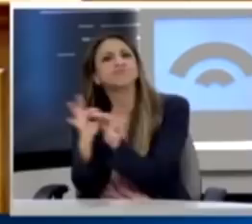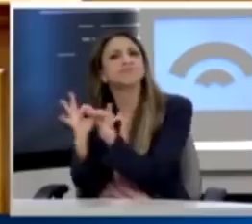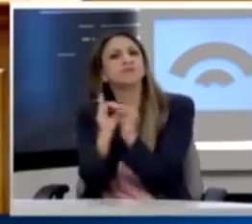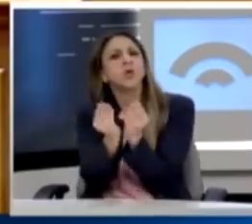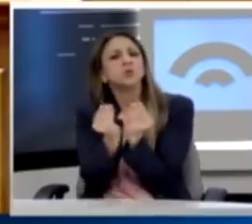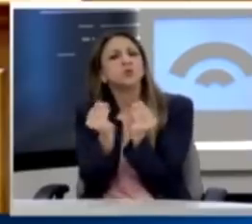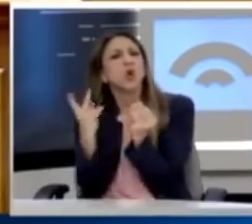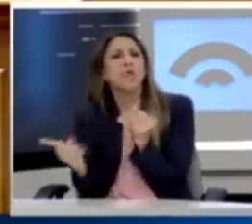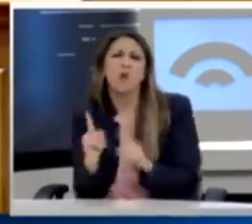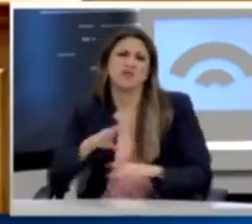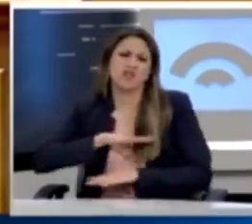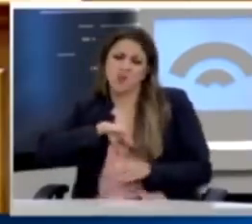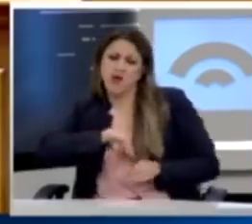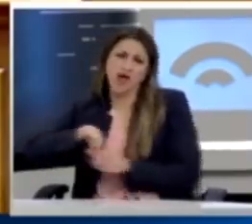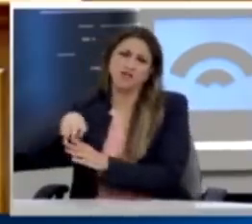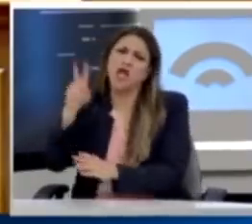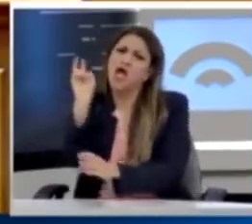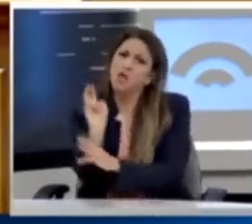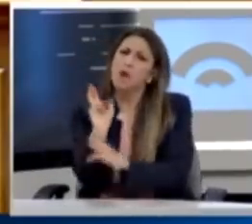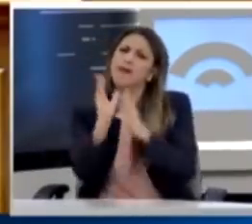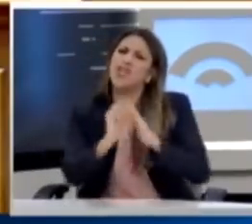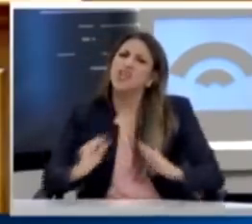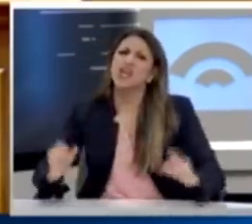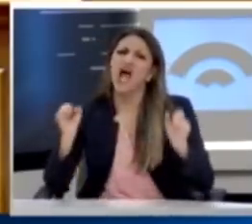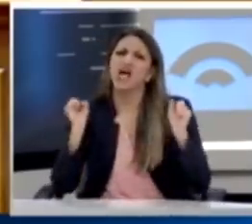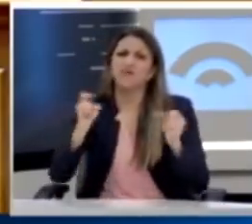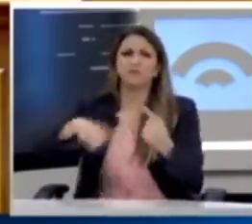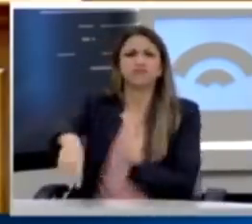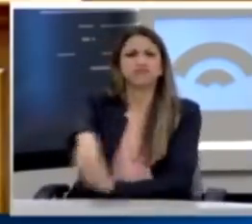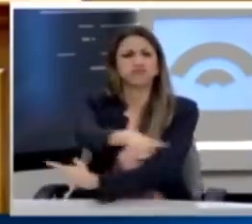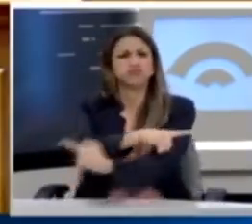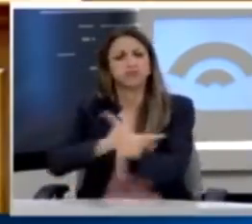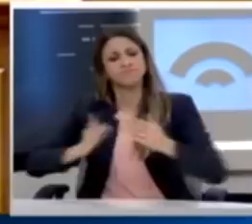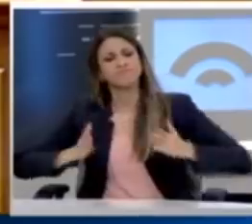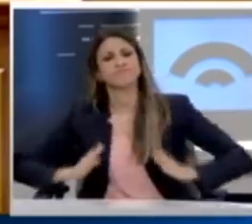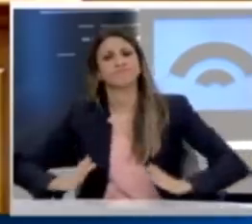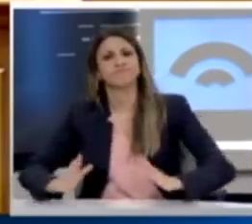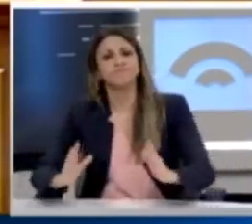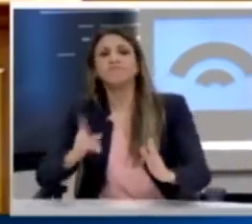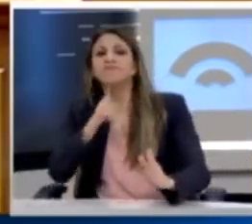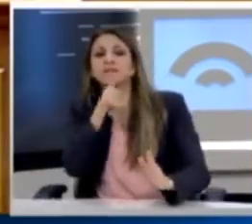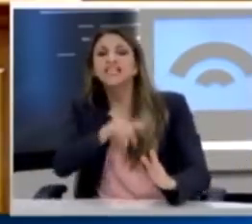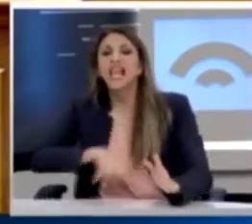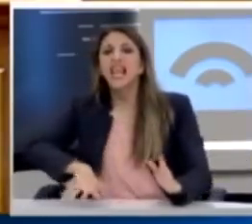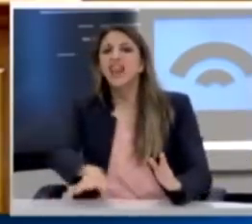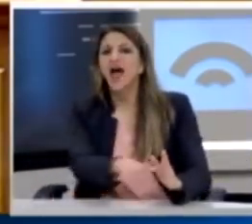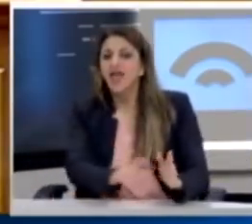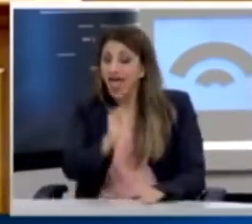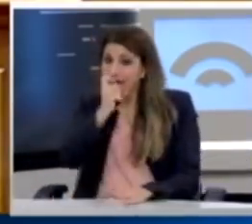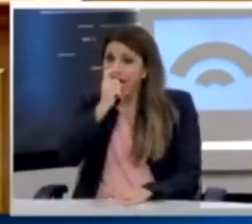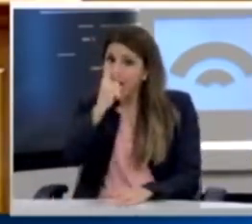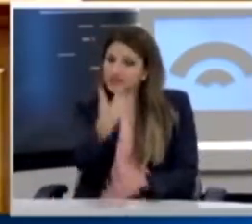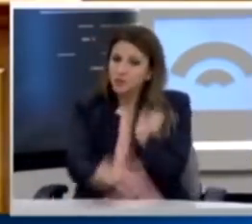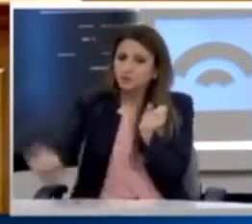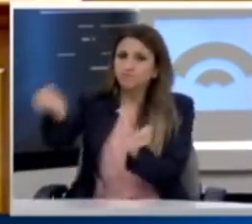το δικό τους δρόμο, κάτω από τις δικές τους σημαίες. Να βρεθούμε πραγματικά οι ίδιοι οι λαοί επιτέλους στην